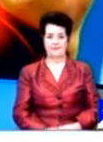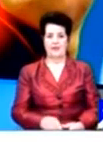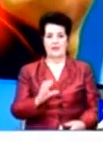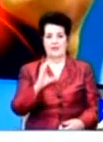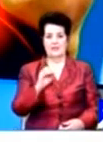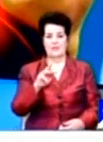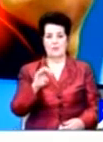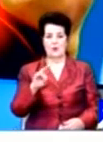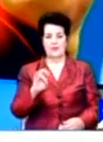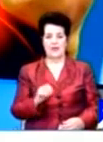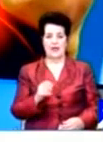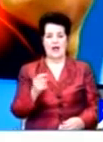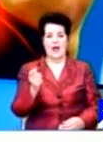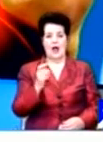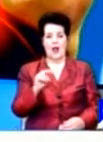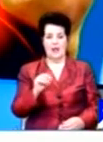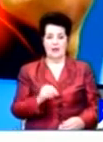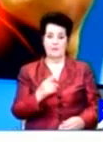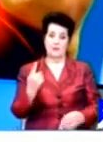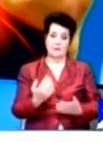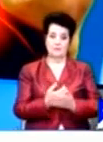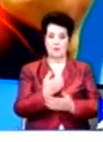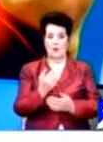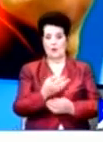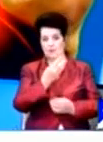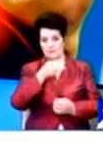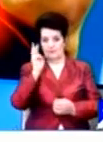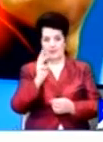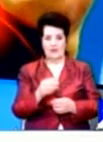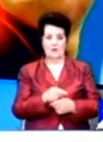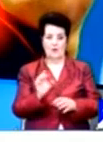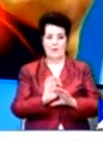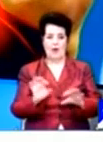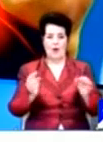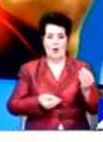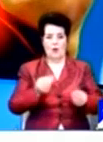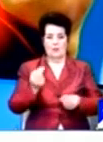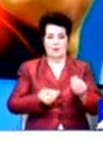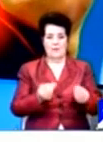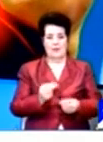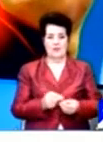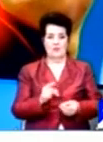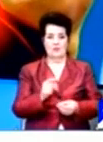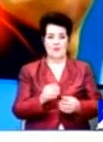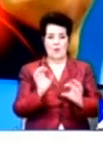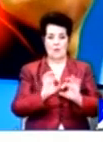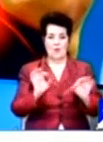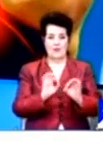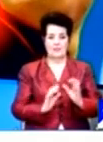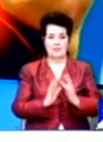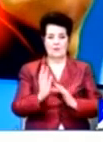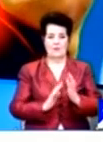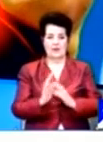Simona Halep este noua regină de la Wimbledon după un meci de poveste în finala de pe iarba londoneză. Românca a spulberat-o